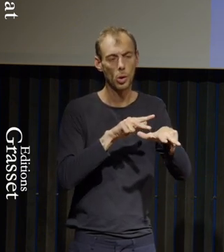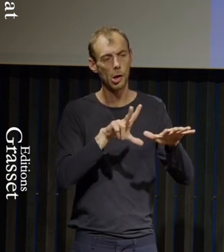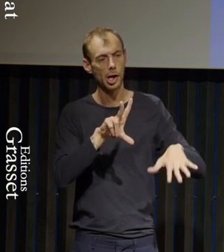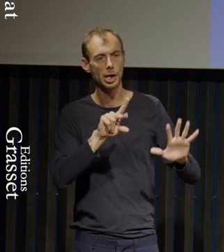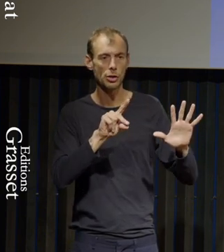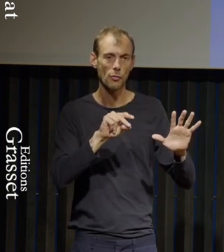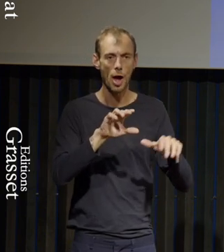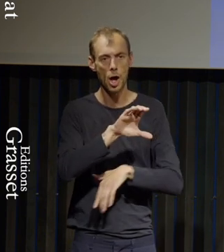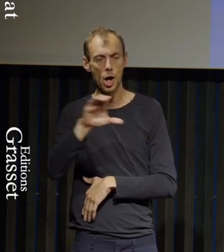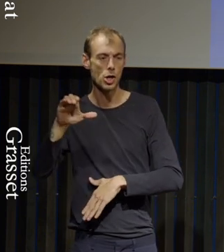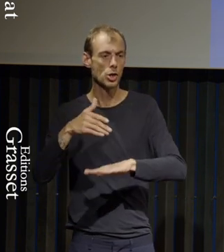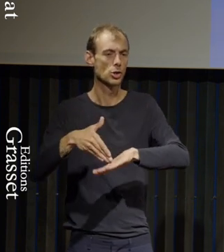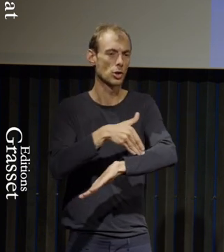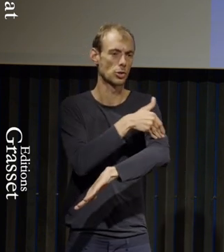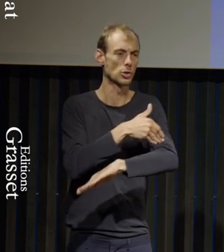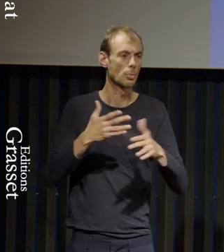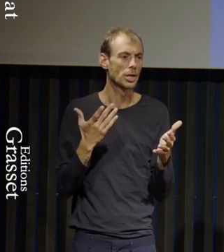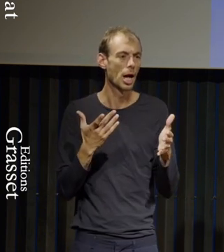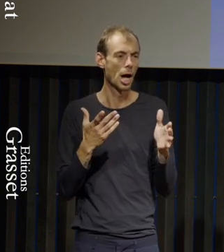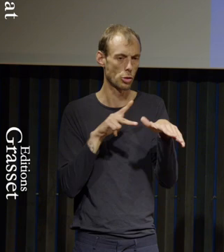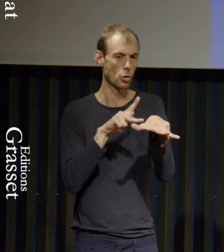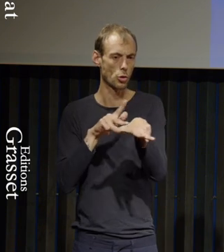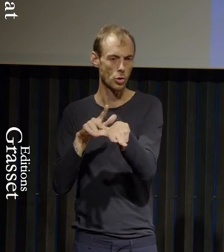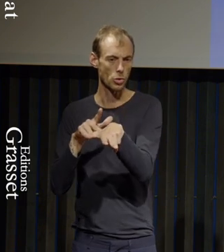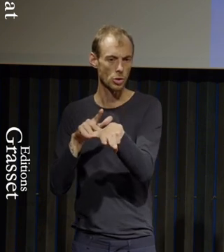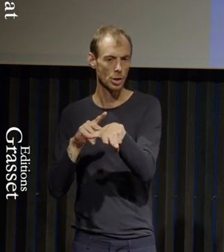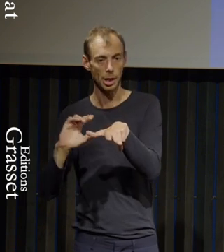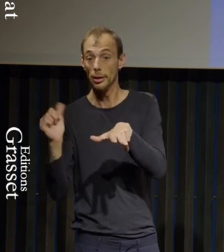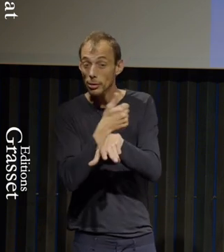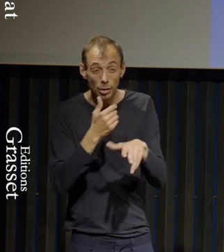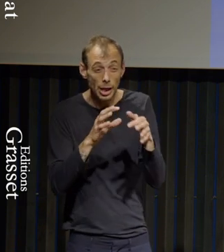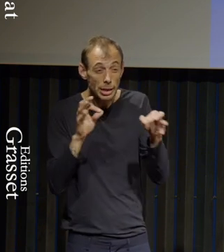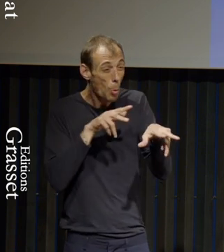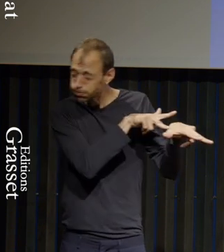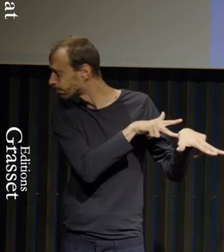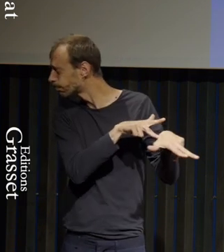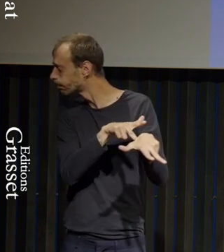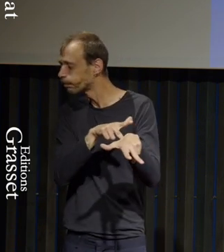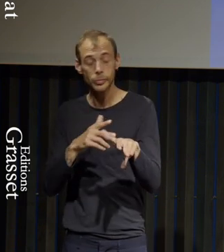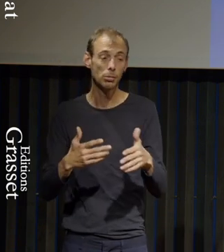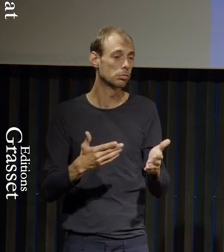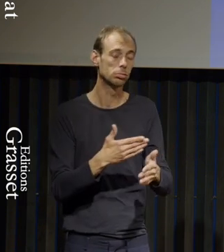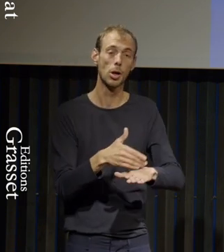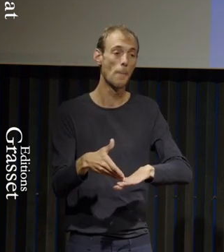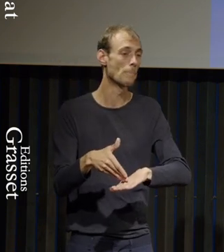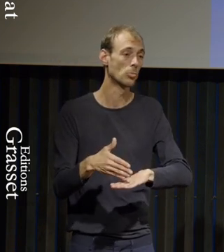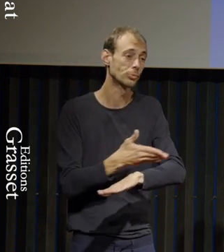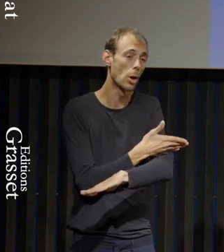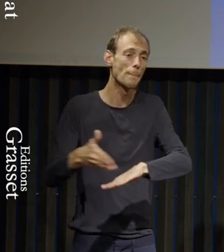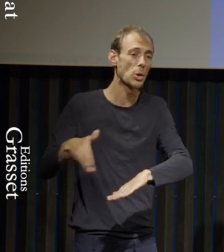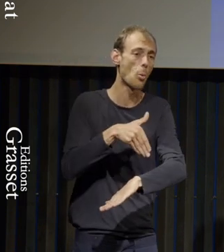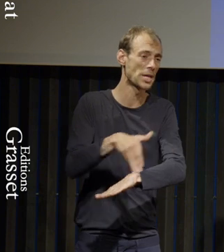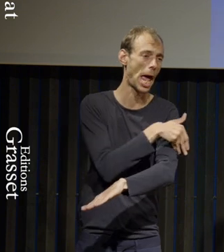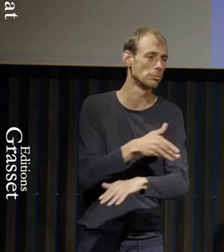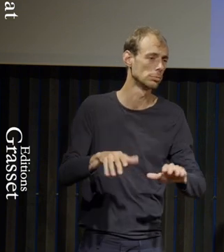établit 1000 à 10 000 connexions aux neurones avoisinants. Donc c'est des millions de milliards de connexions, et ça change à chaque instant. C'est-à-dire que c'est